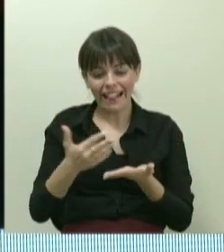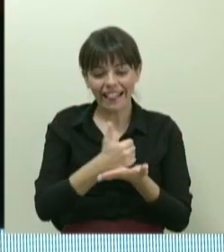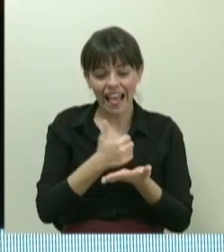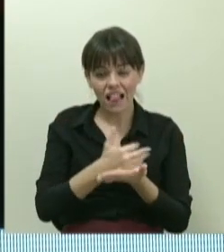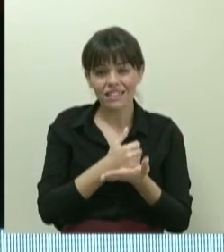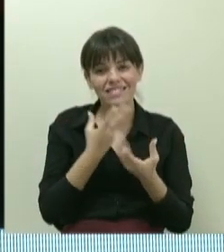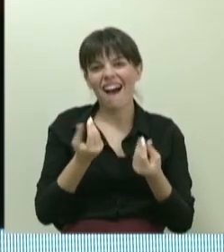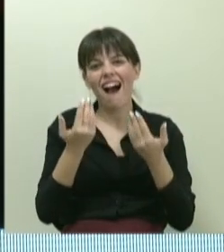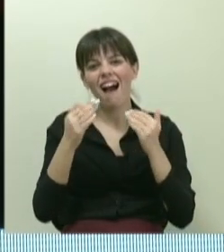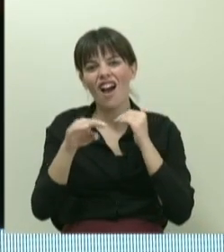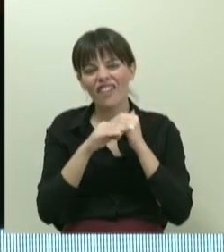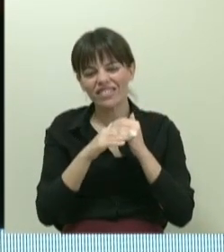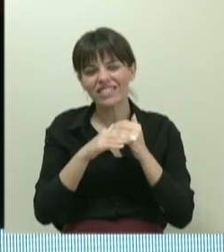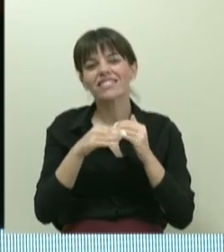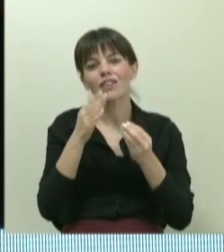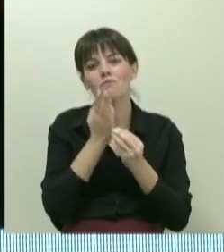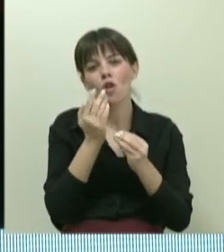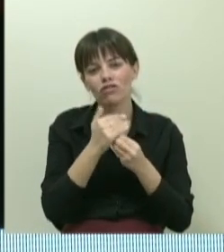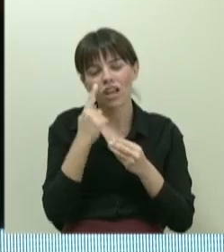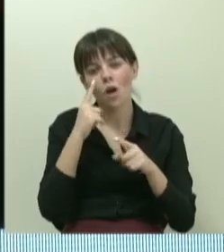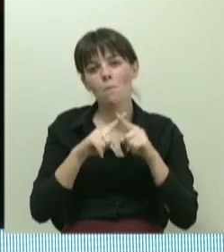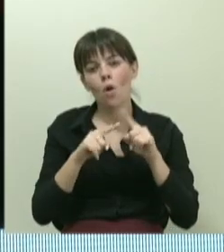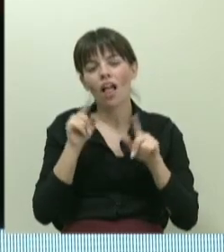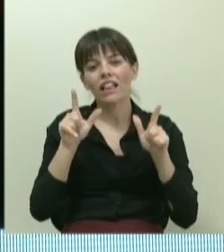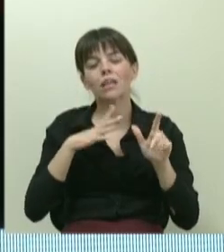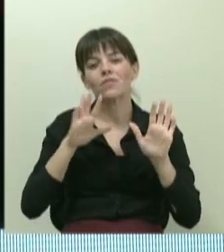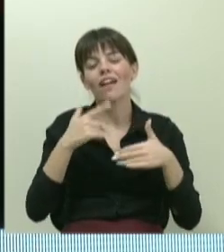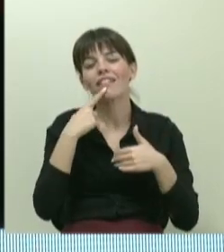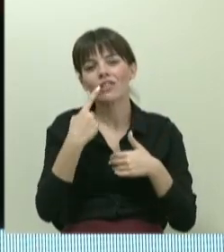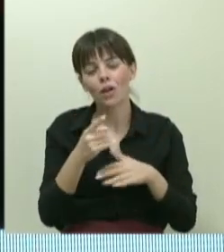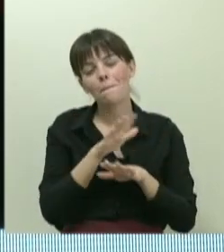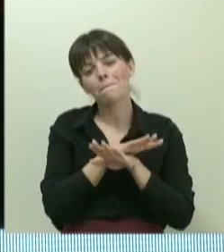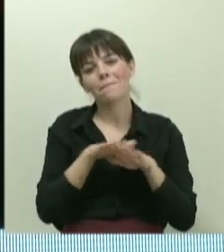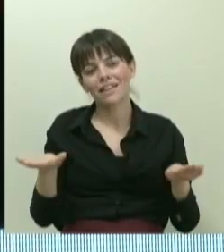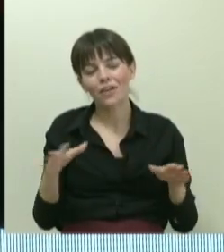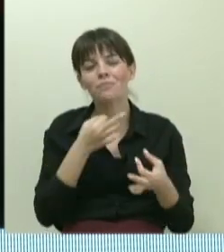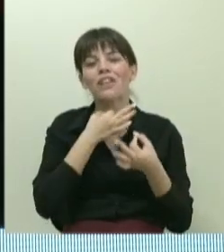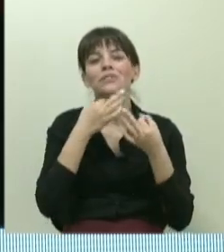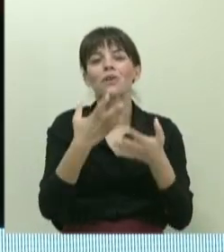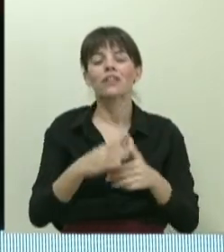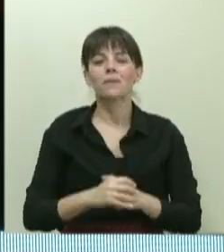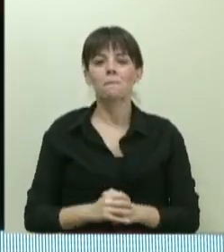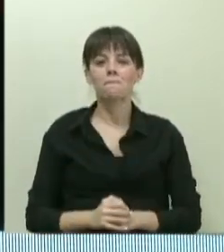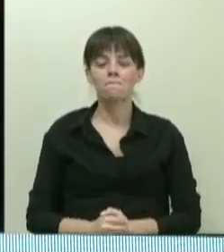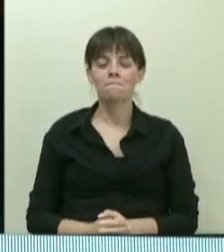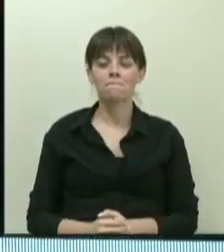bölüşecek yine politikalara ihtiyacımız var diyorum ve bitiriyorum. Teşekkür ederim.